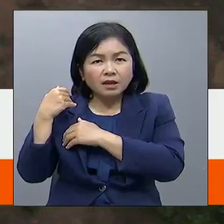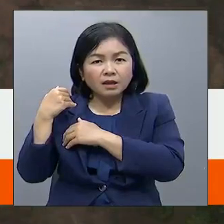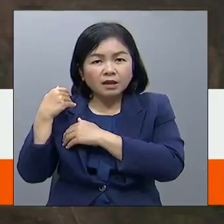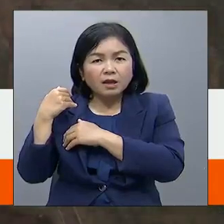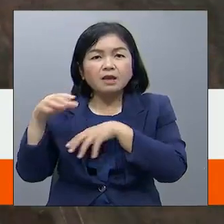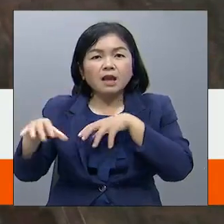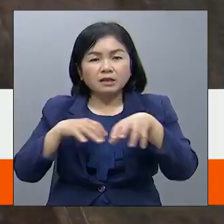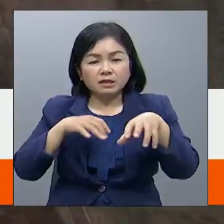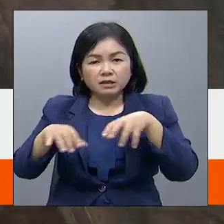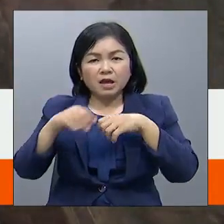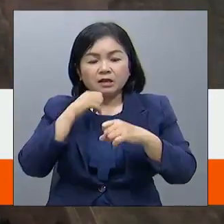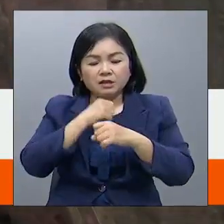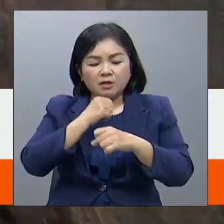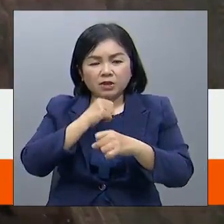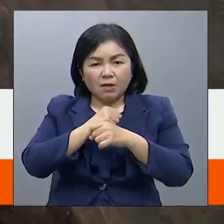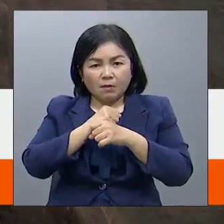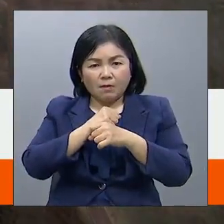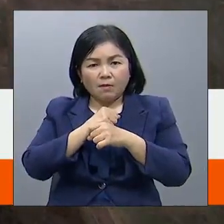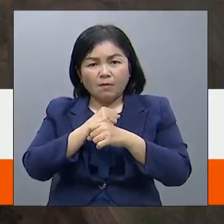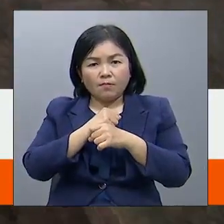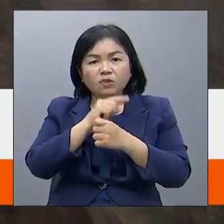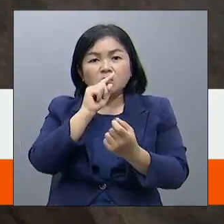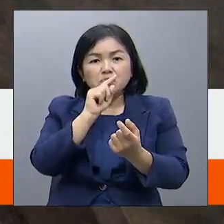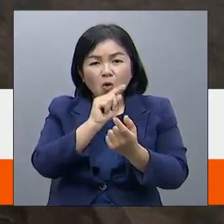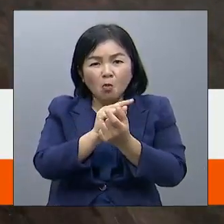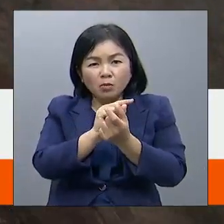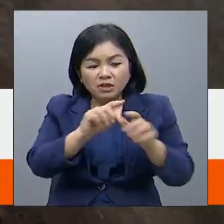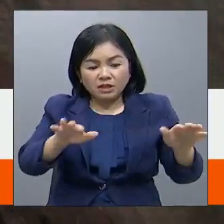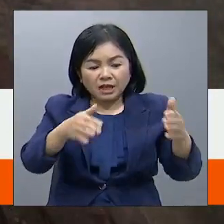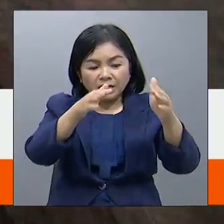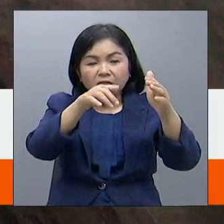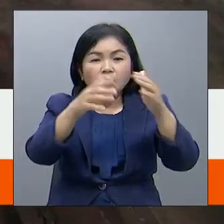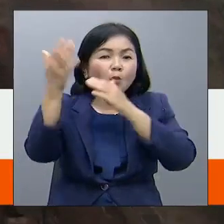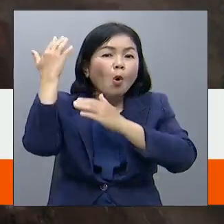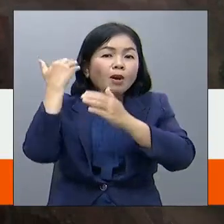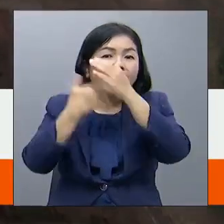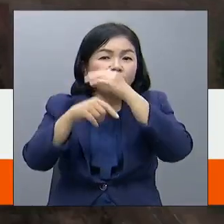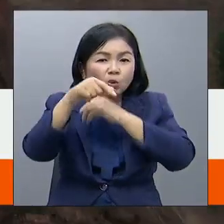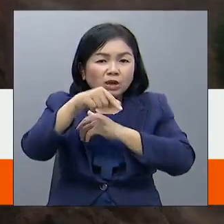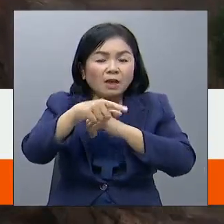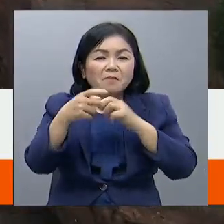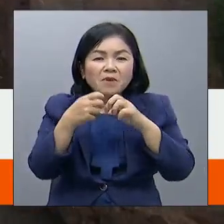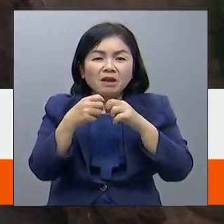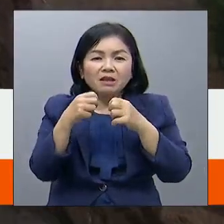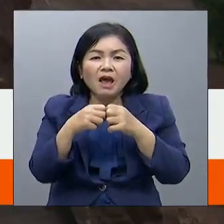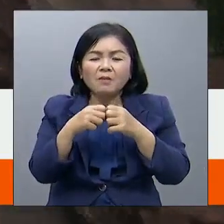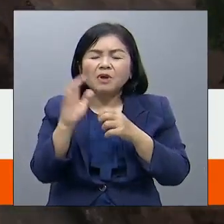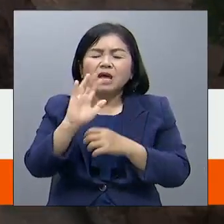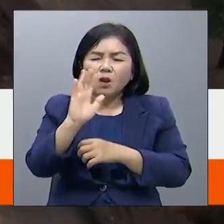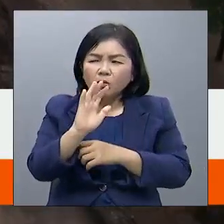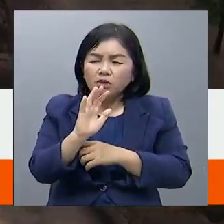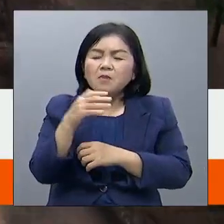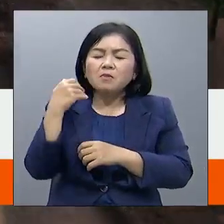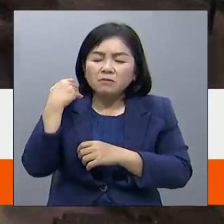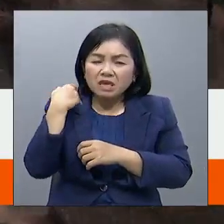การจัดการกับแหล่งมรดกโลกอันนี้ซึ่งตอนนี้ปัญหาเนี่ยจริงๆจะเรียกว่าปัญหาก็ไม่ใช่หรอกมันมีสิ่ง